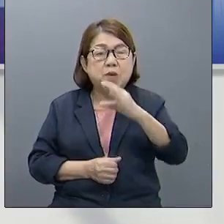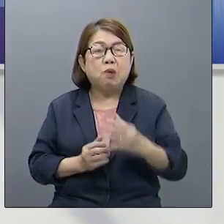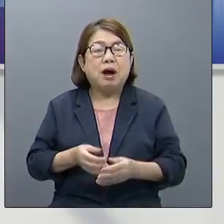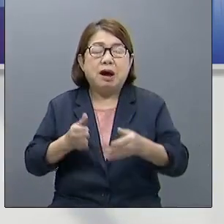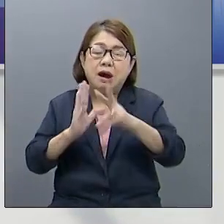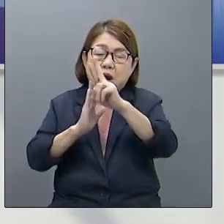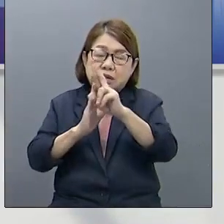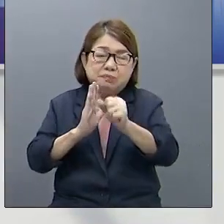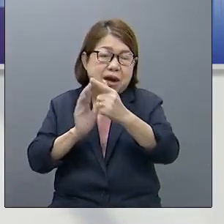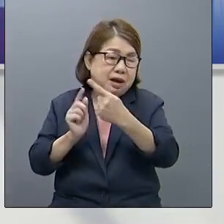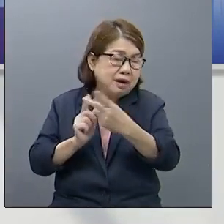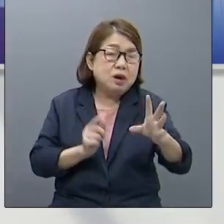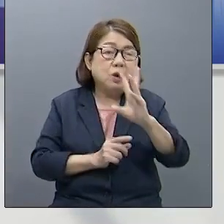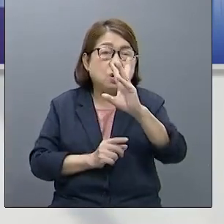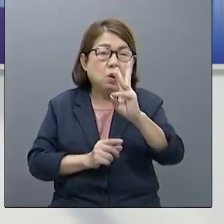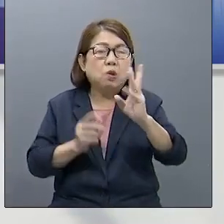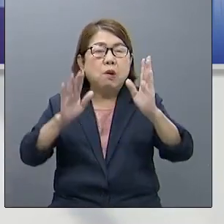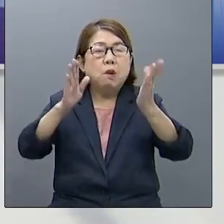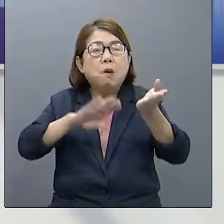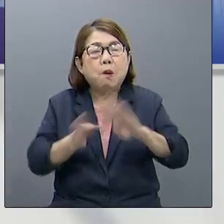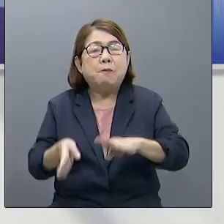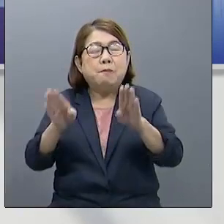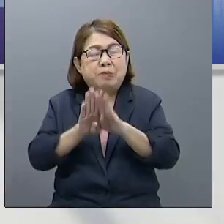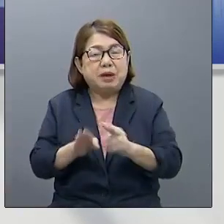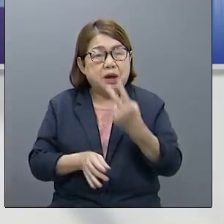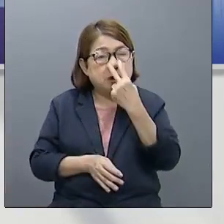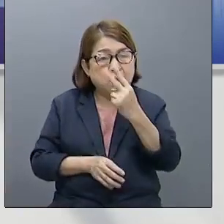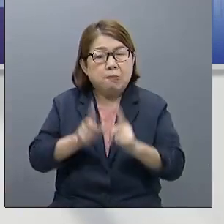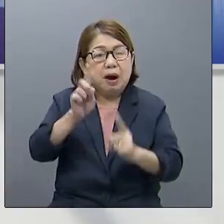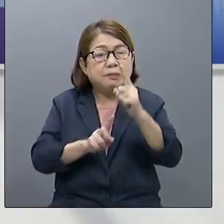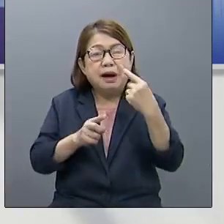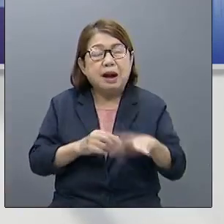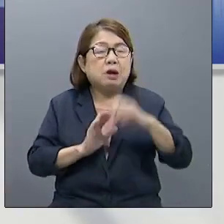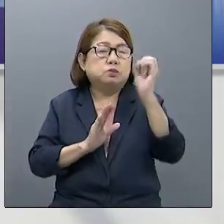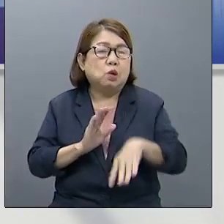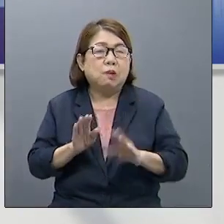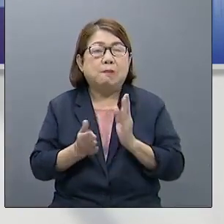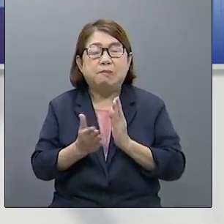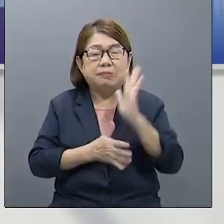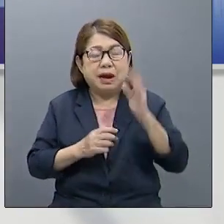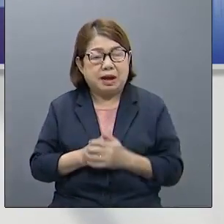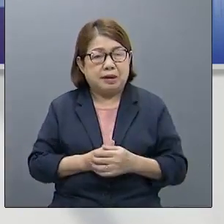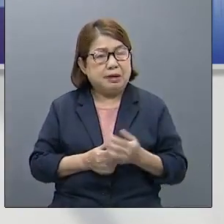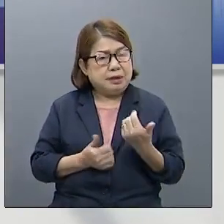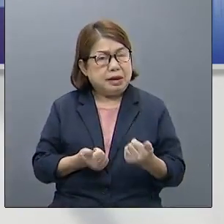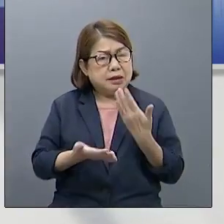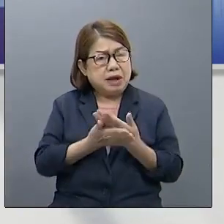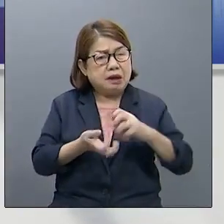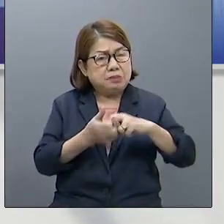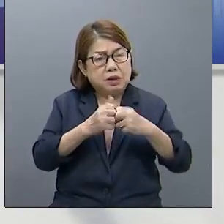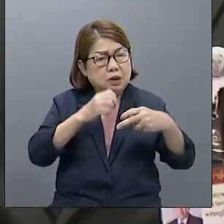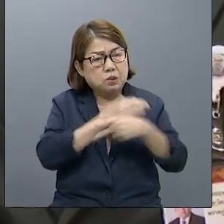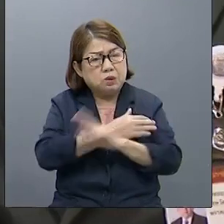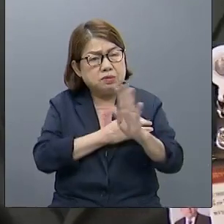การประเมินเรื่องของความคุ้มค่าซึ่งไม่ใช่การทุจริตคอร์รัปชั่นและน่าจะเกี่ยวข้องกับหลักการที่ไม่ใช่ประชาธิปไตย